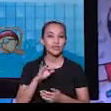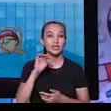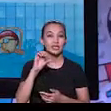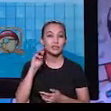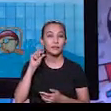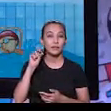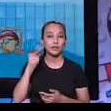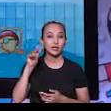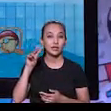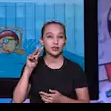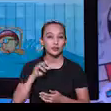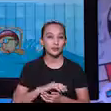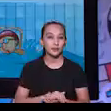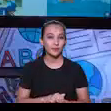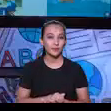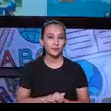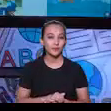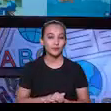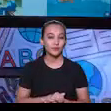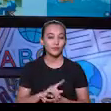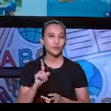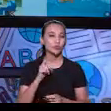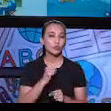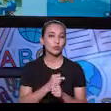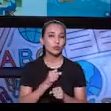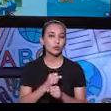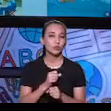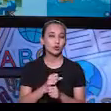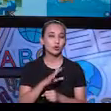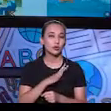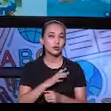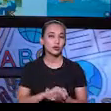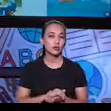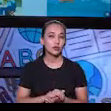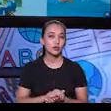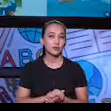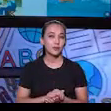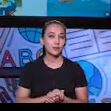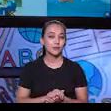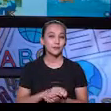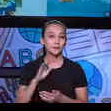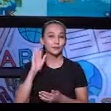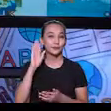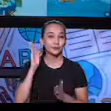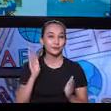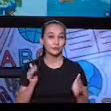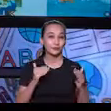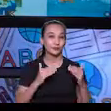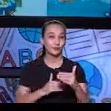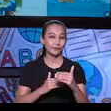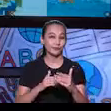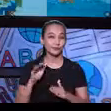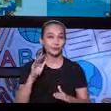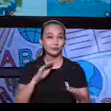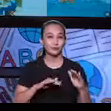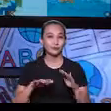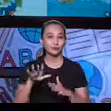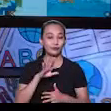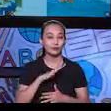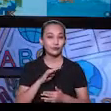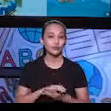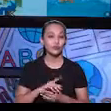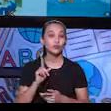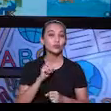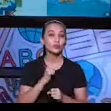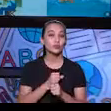Исмаил, смотрим третий рисунок. Исмаил был в бассейне. А что